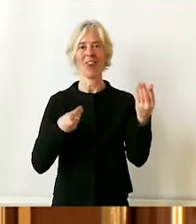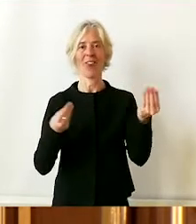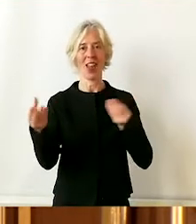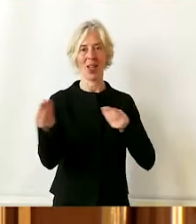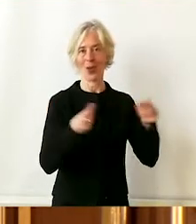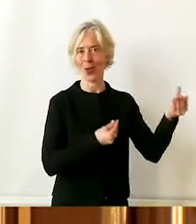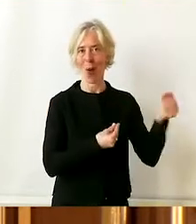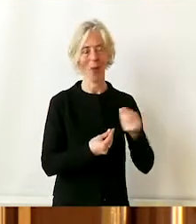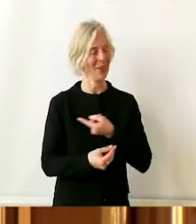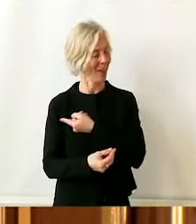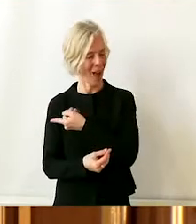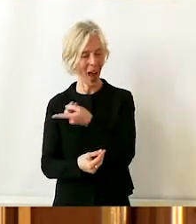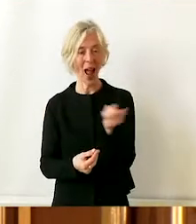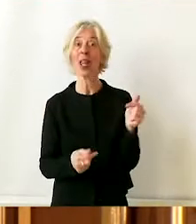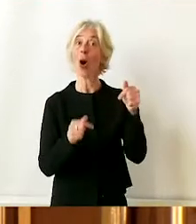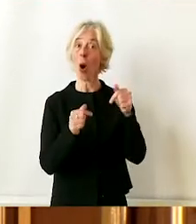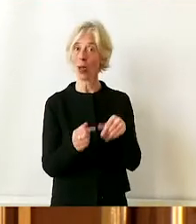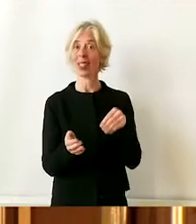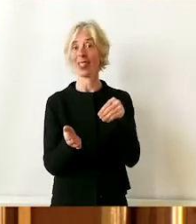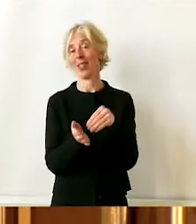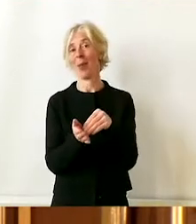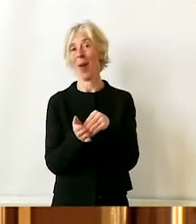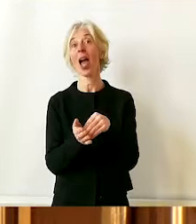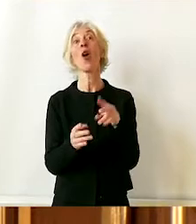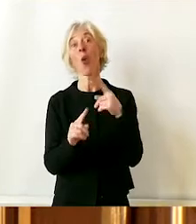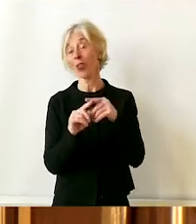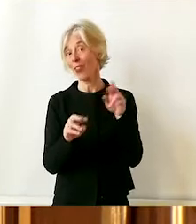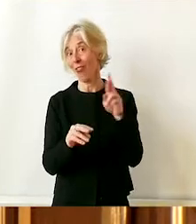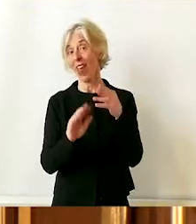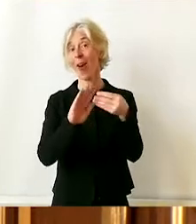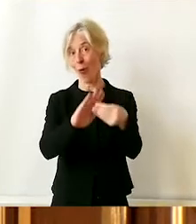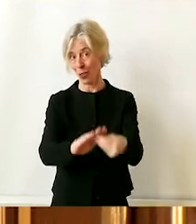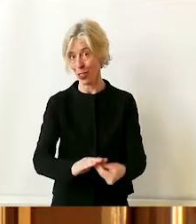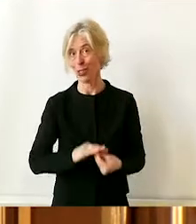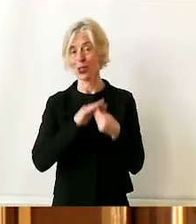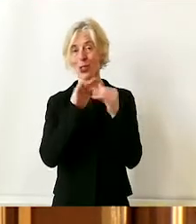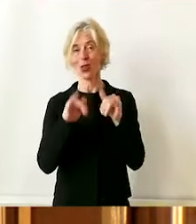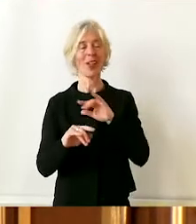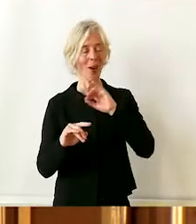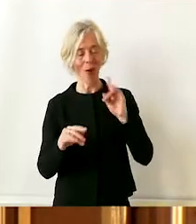die heute auch zu dem Gelingen dieses Klimapaktes beitragen.